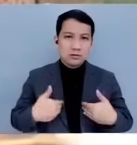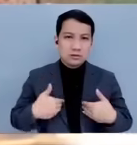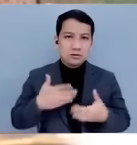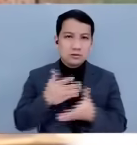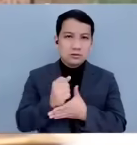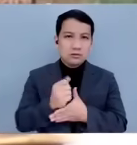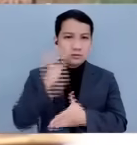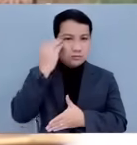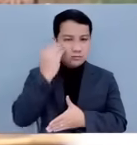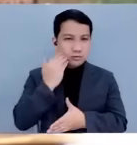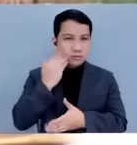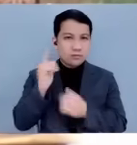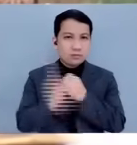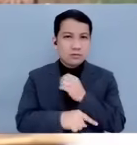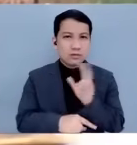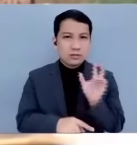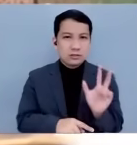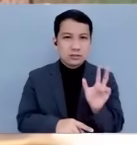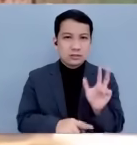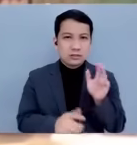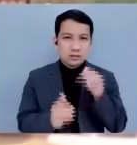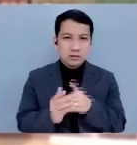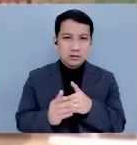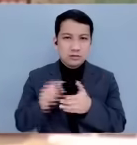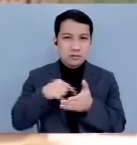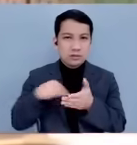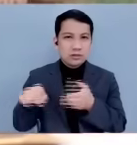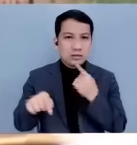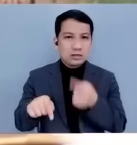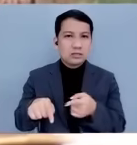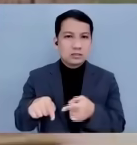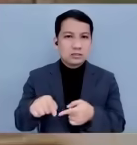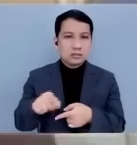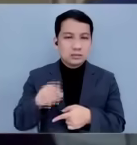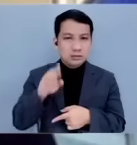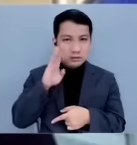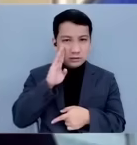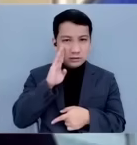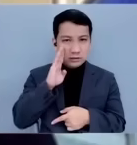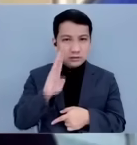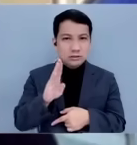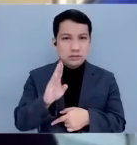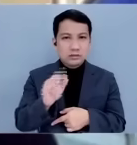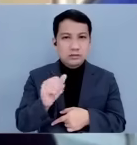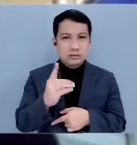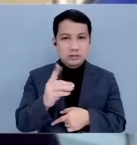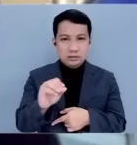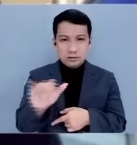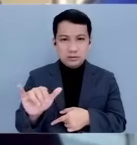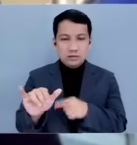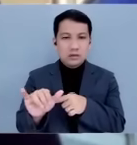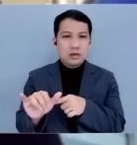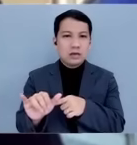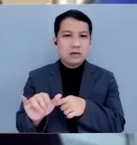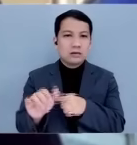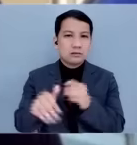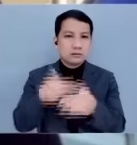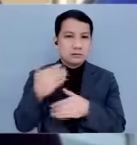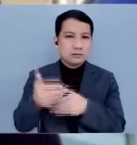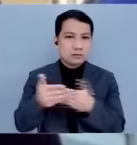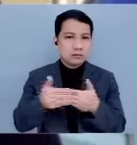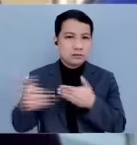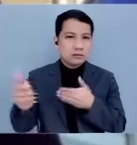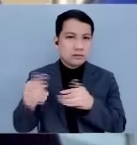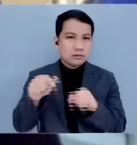kulang pa ang 30,000 na multa sa mga pinagagawa ni Badoy. Sana naman po sa mga susunod, talagang umusad na yung mga